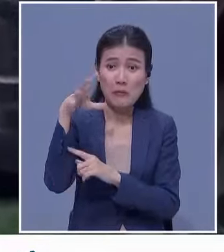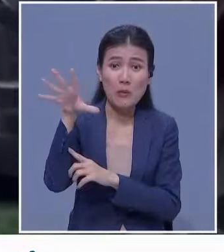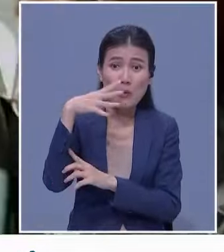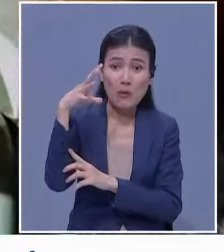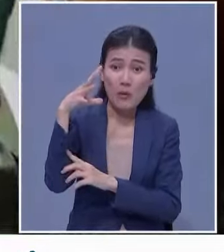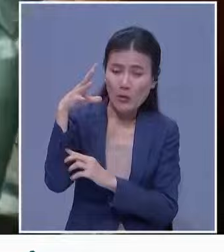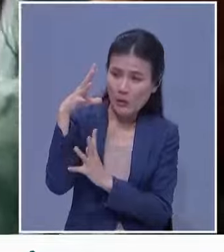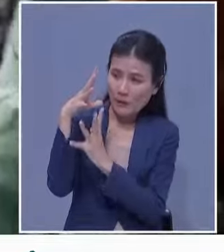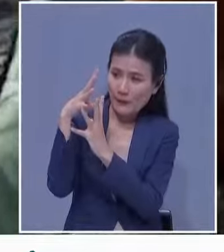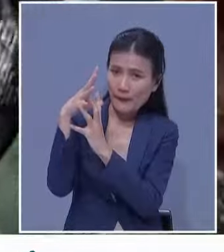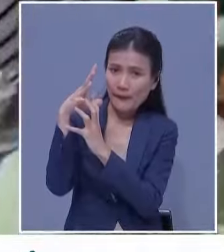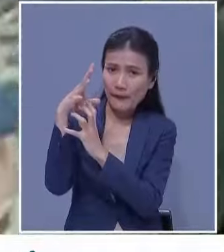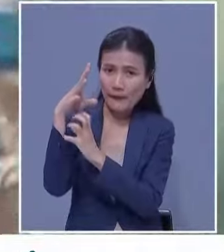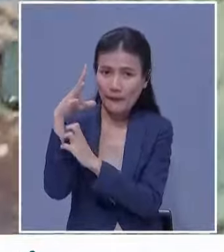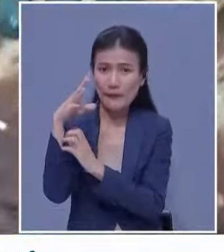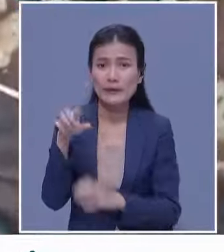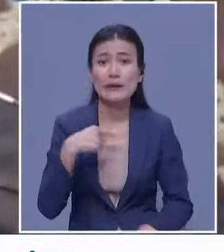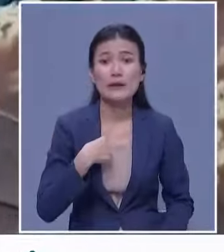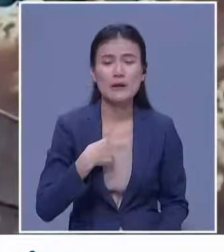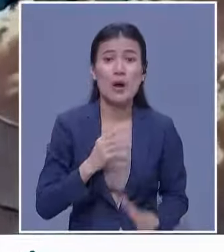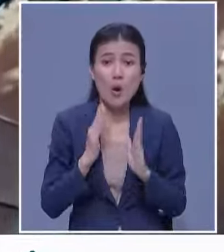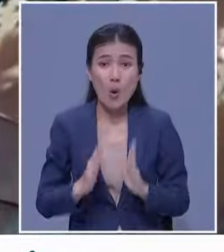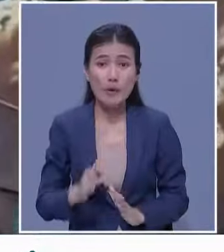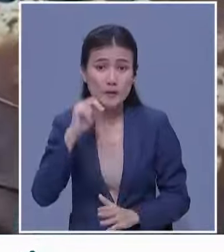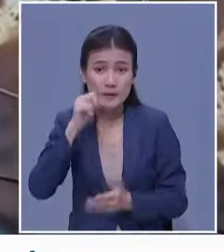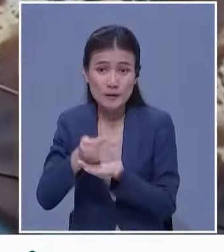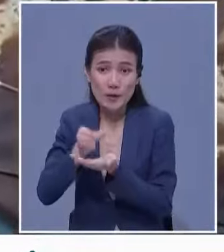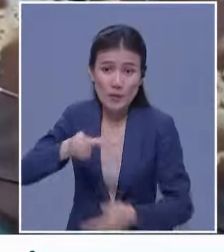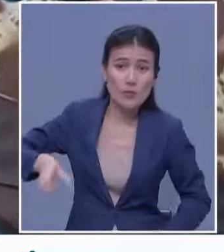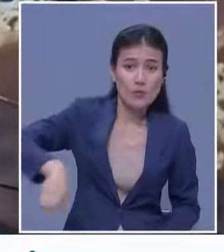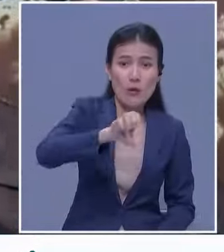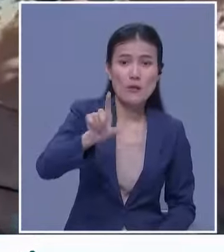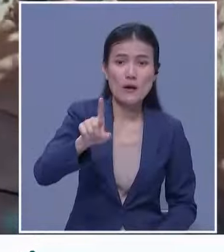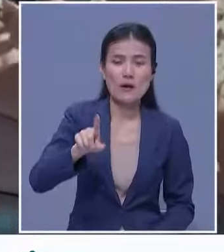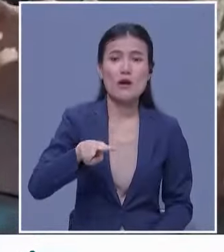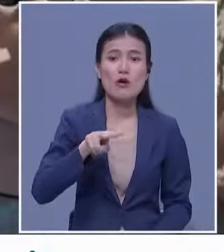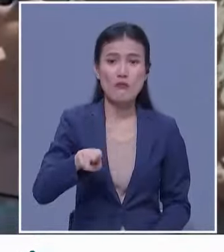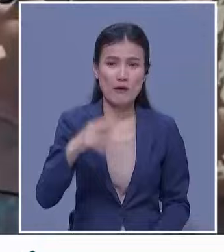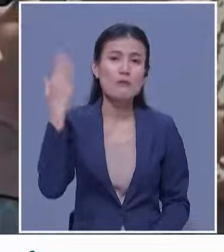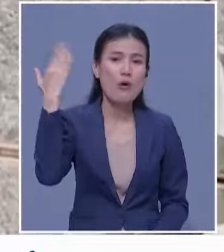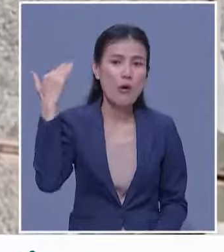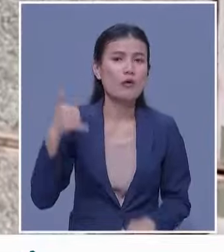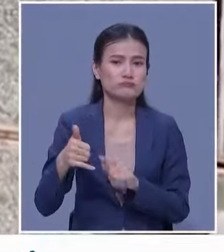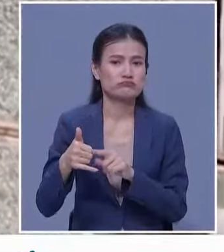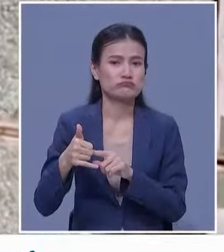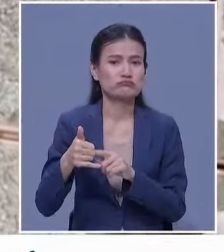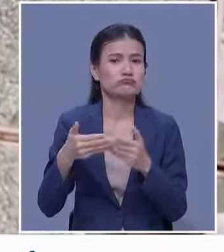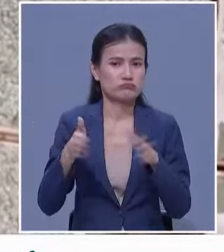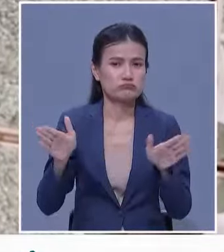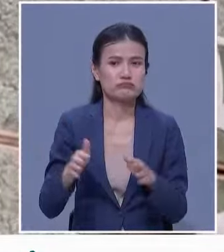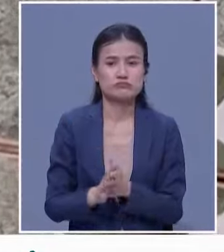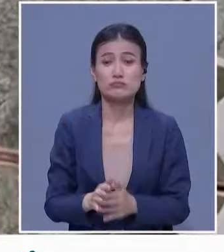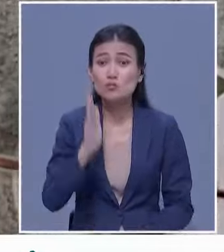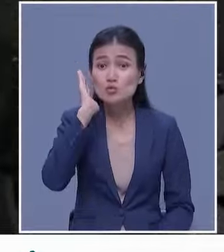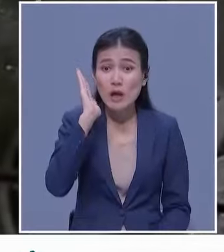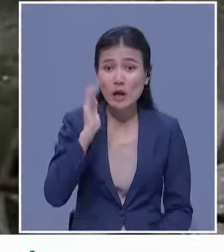ผู้ก่อเหตุทราบว่าเป็นอดีตแฟนสาวของนายธีรพงศ์คนเจ็บที่เพิ่งเลิกลากันไปไม่นานนะฮะจากการสอบถามคนเจ็บนะครับเขาเ